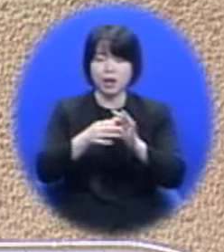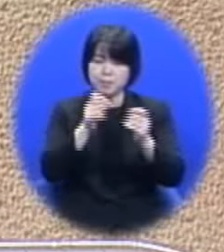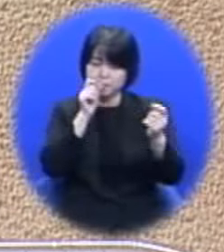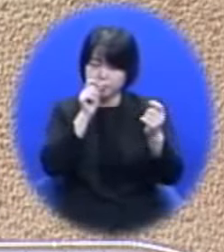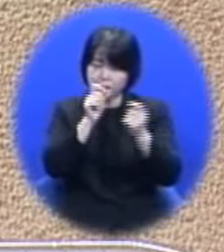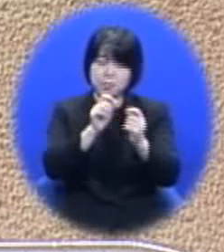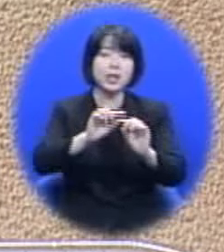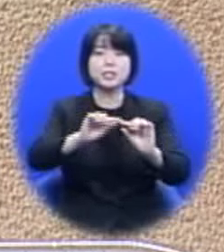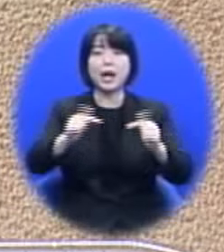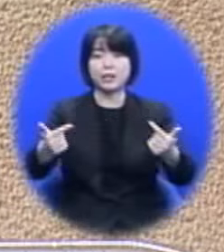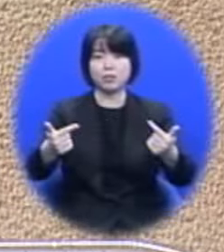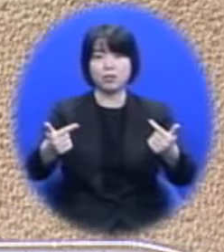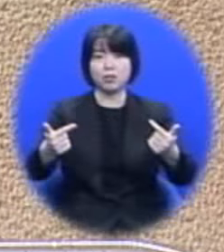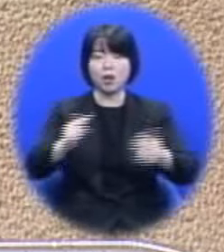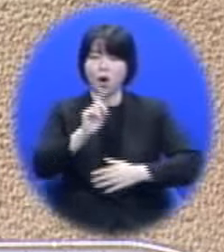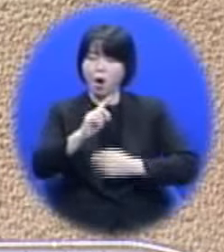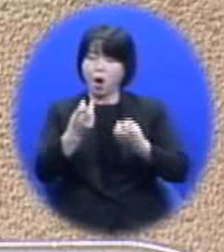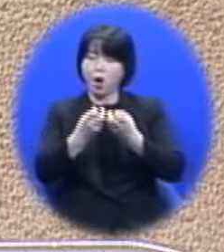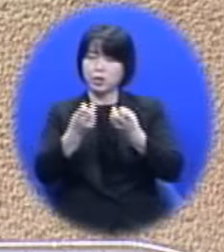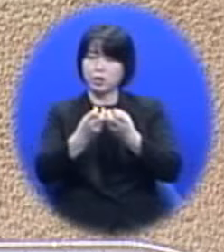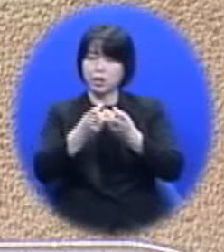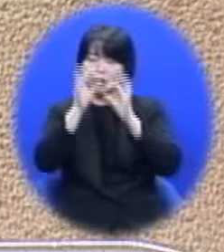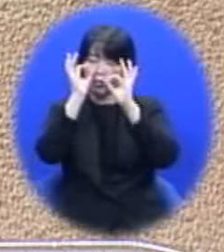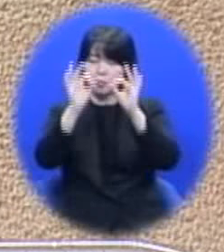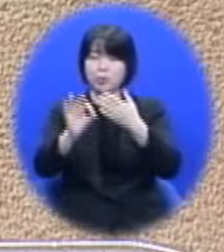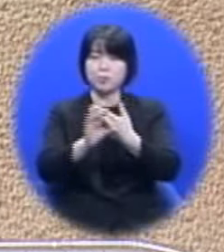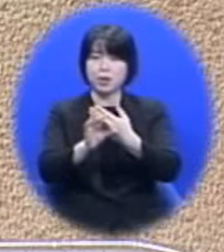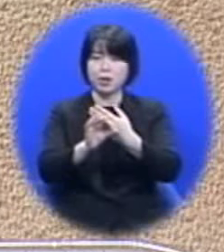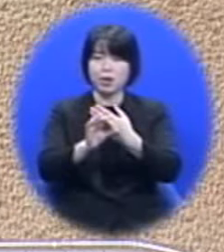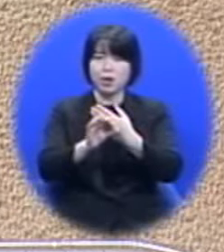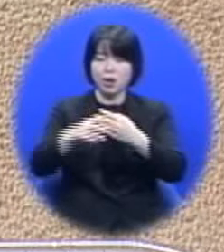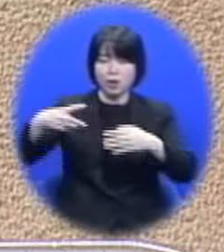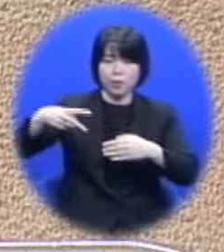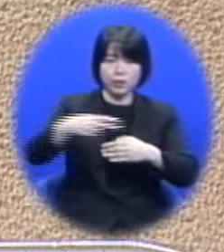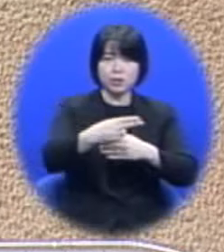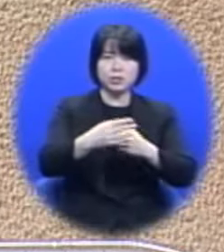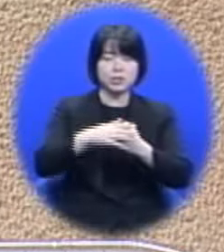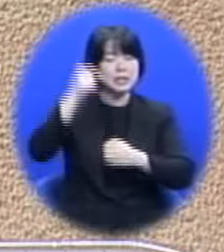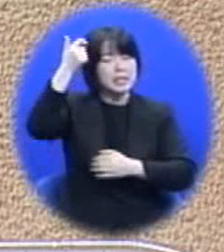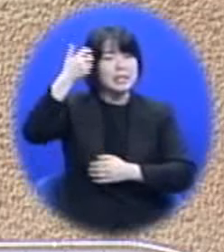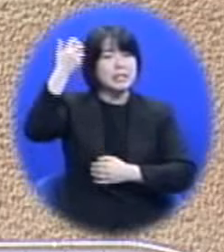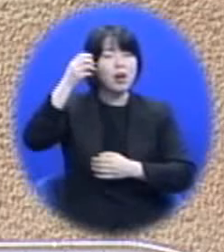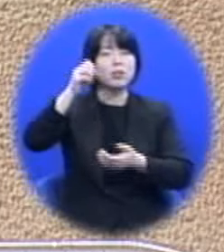않는, 어떻게 보면 끊어진 영적인 위기예요.